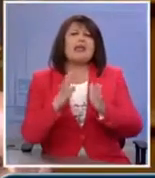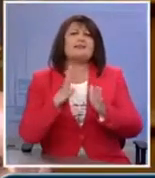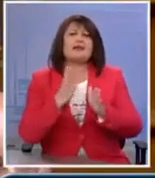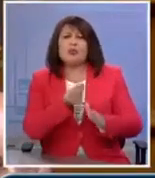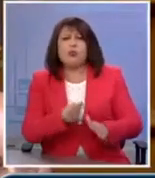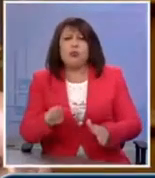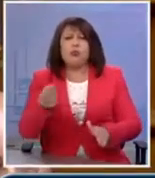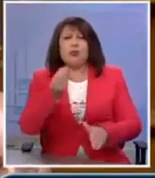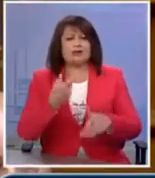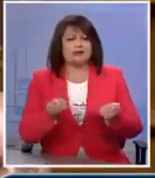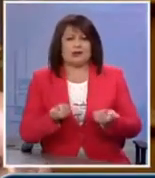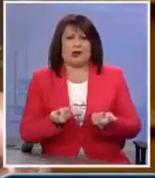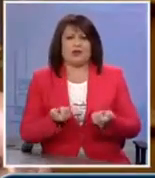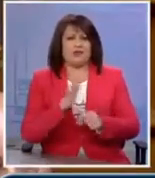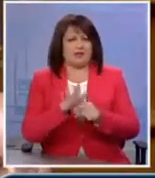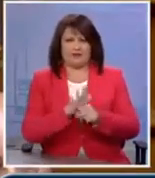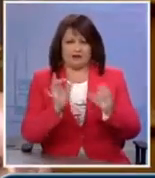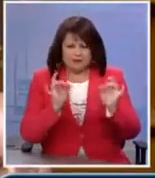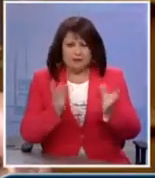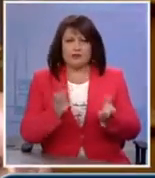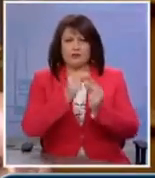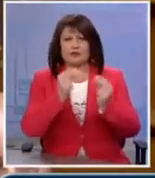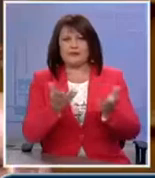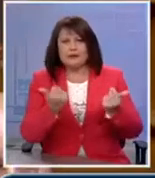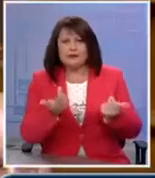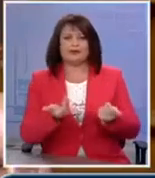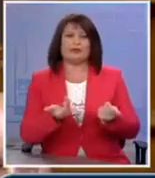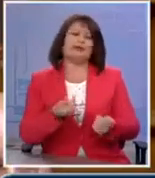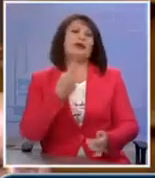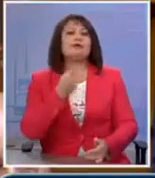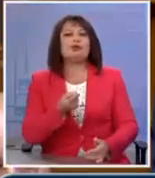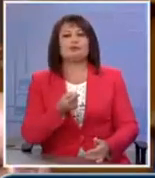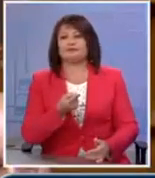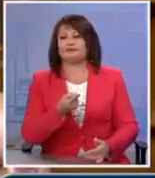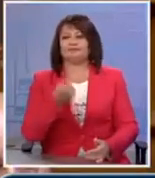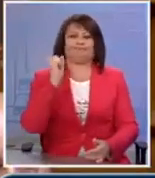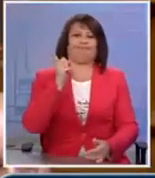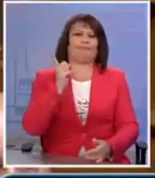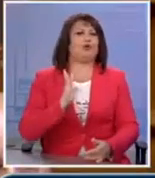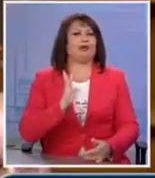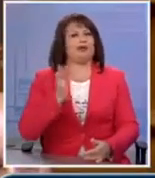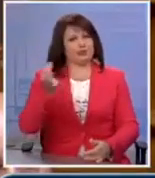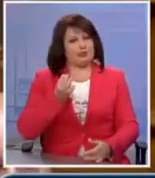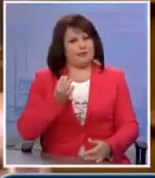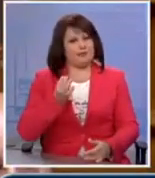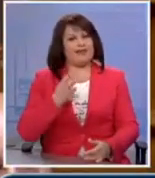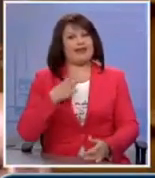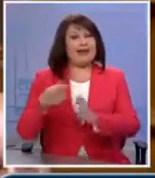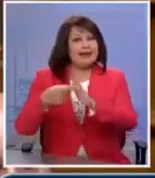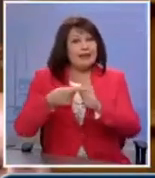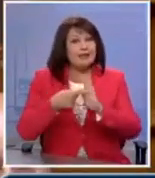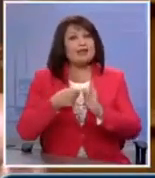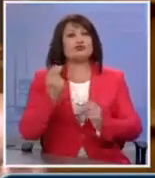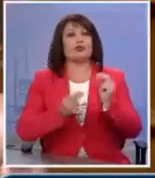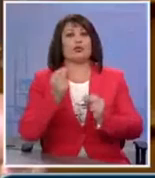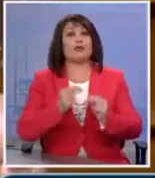υπερβαίνουν, τότε νομίζω ότι δεν είναι προς επίκριση αυτές οι δηλώσεις, αλλά θέλουν να αναδείξουν το πρόβλημα και καλό είναι